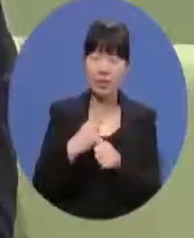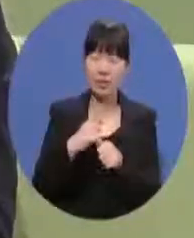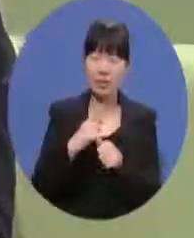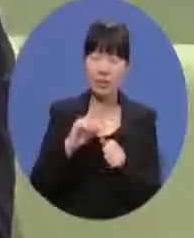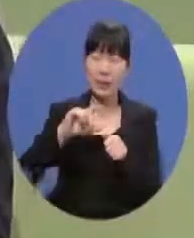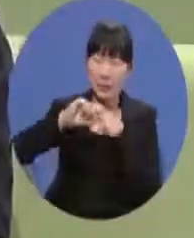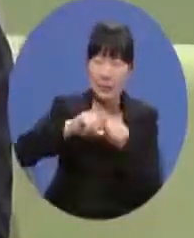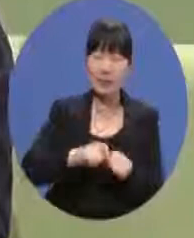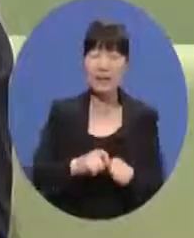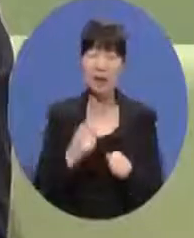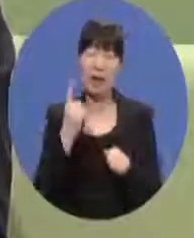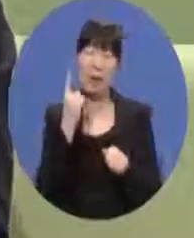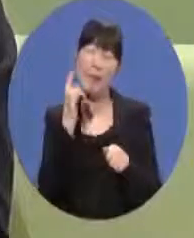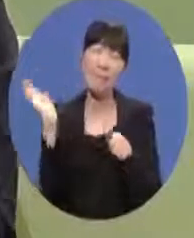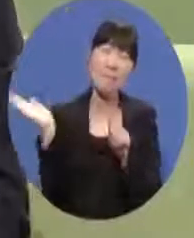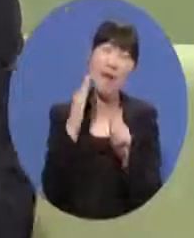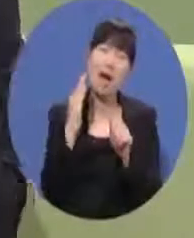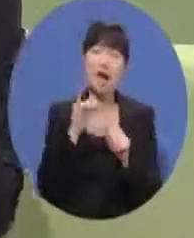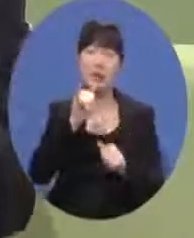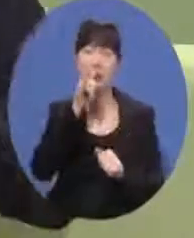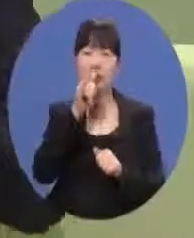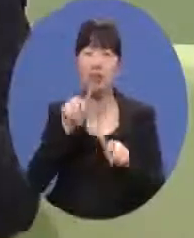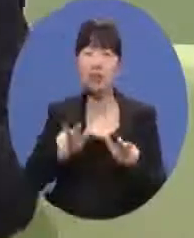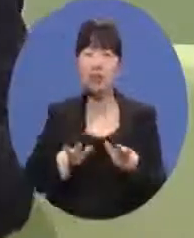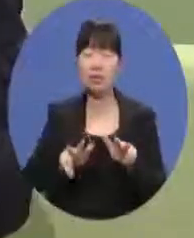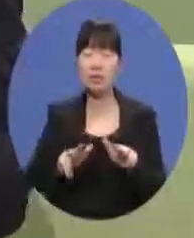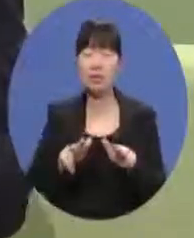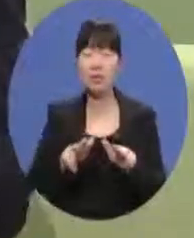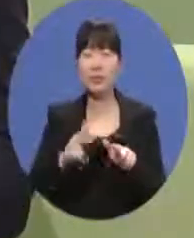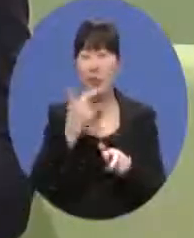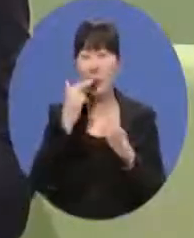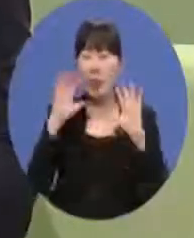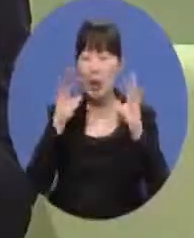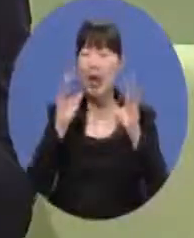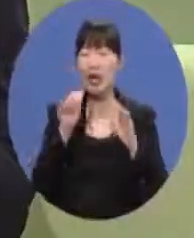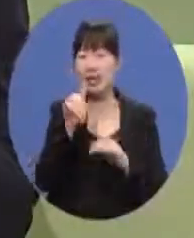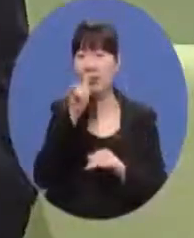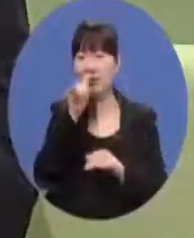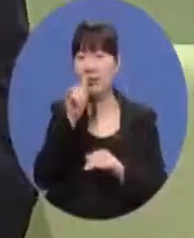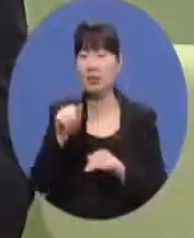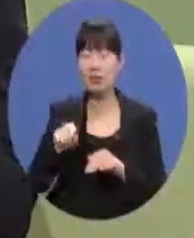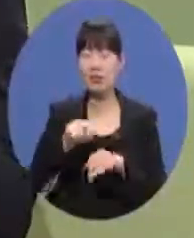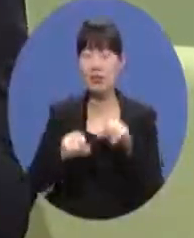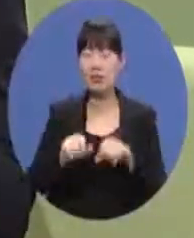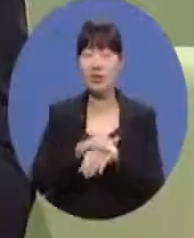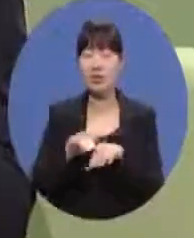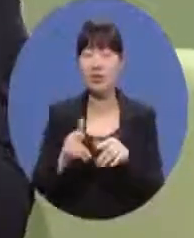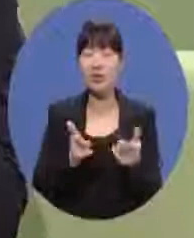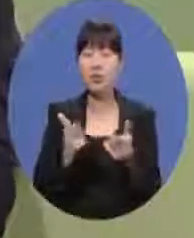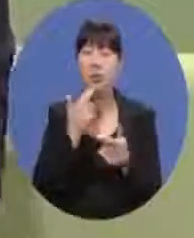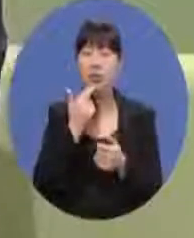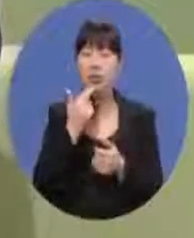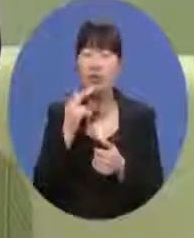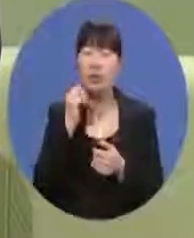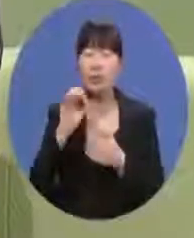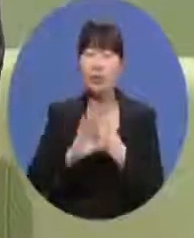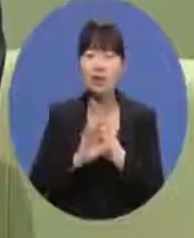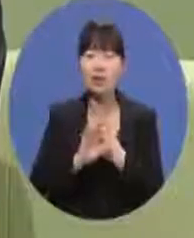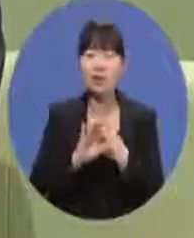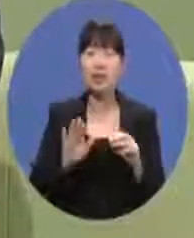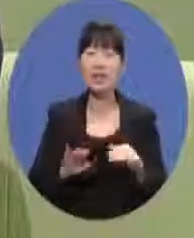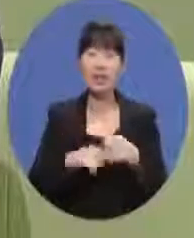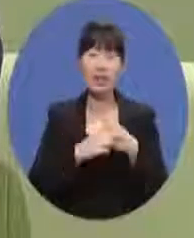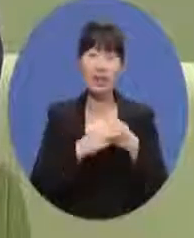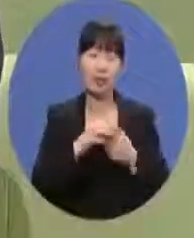심지어는 뺨도 때리는 그래요, 그런 네. 아이들이 있는데요. 요거는 좀 어린아이들이 하는 거고요. 요 행동이 잘 조절이 안 돼서 이게 만일에 학령기,